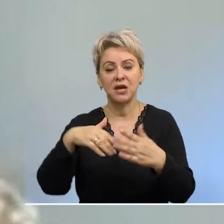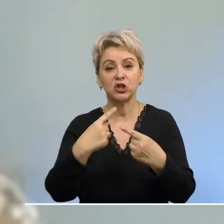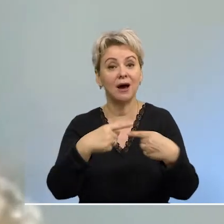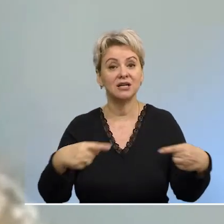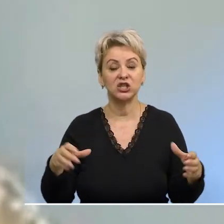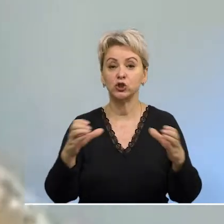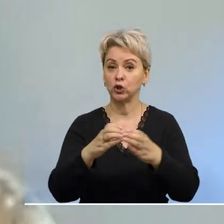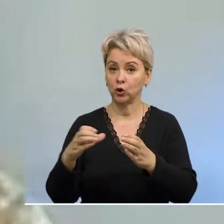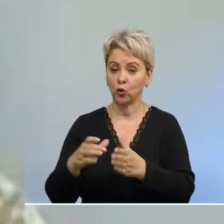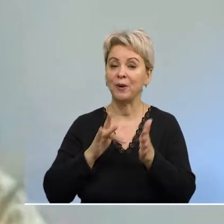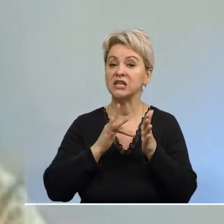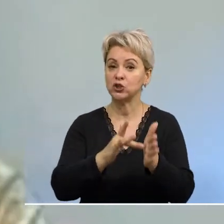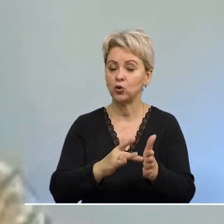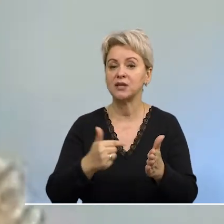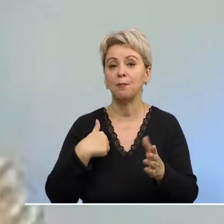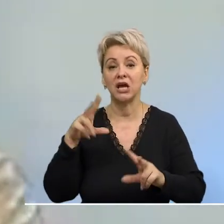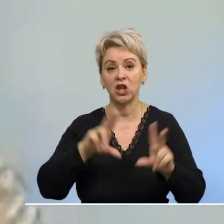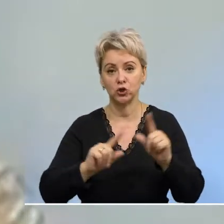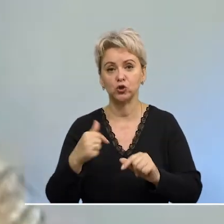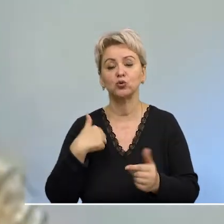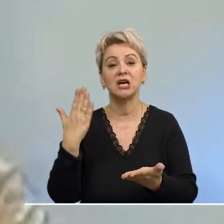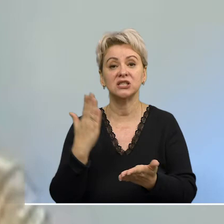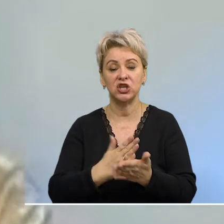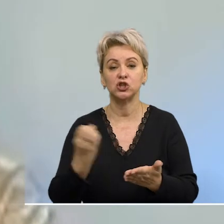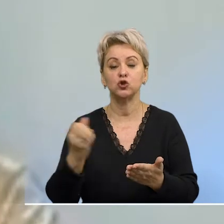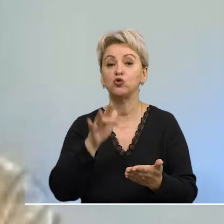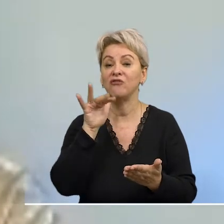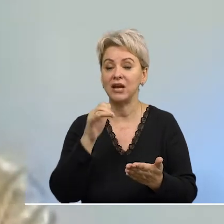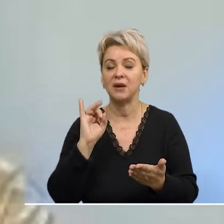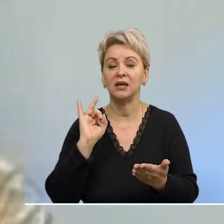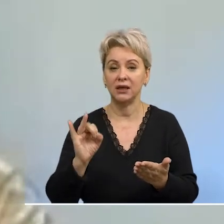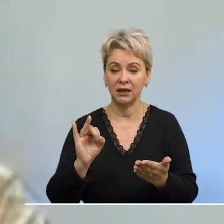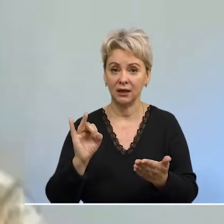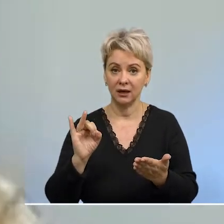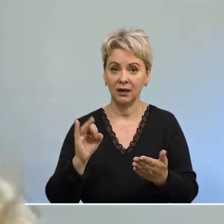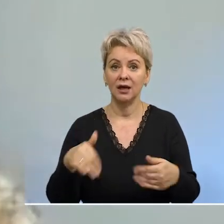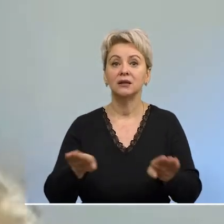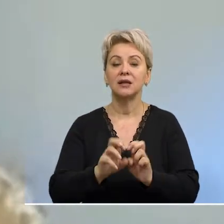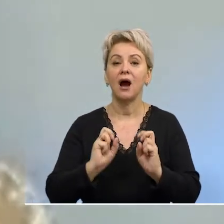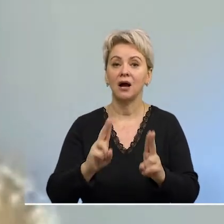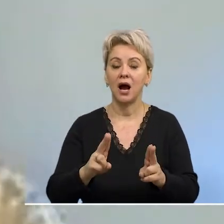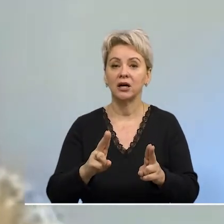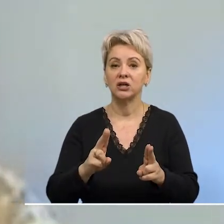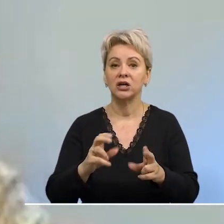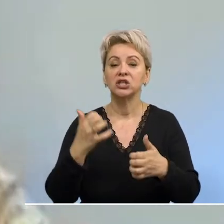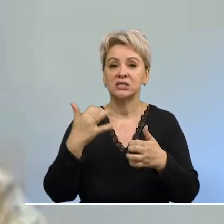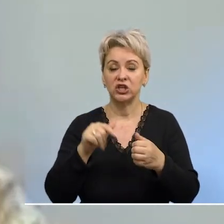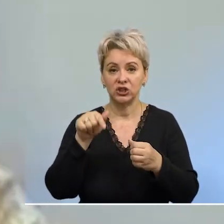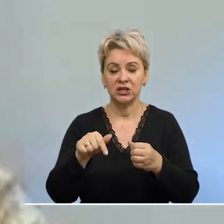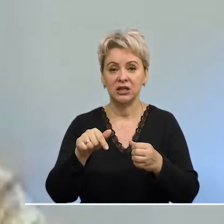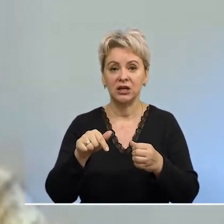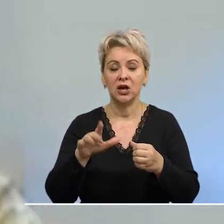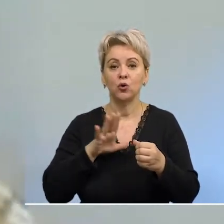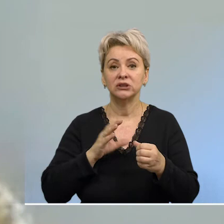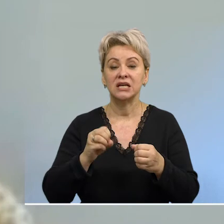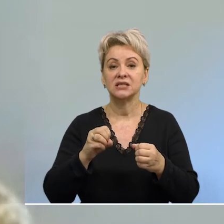смешанные, различные, в общем, экскурсии. Ну, надеюсь, что у нас еще есть время, и мы, так как в связи с